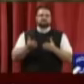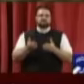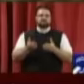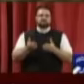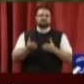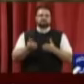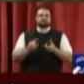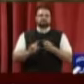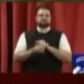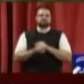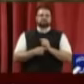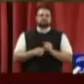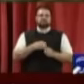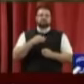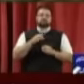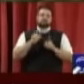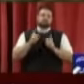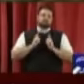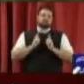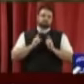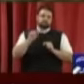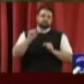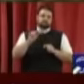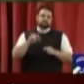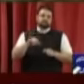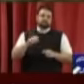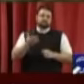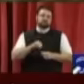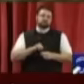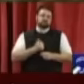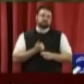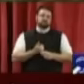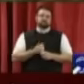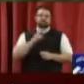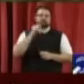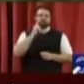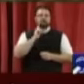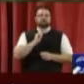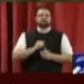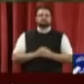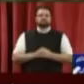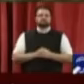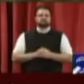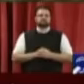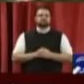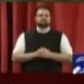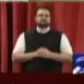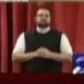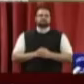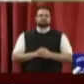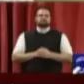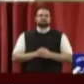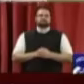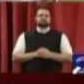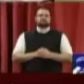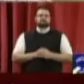zice, ouuleu, stai așa că o deranjează. Ia să schimb și eu ceva. Vorba dulce. Se mai referă la... Înseamnă diplomație,